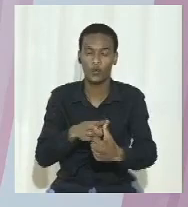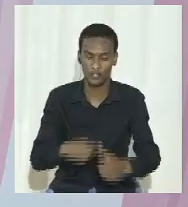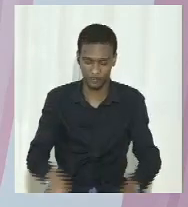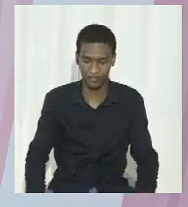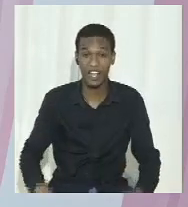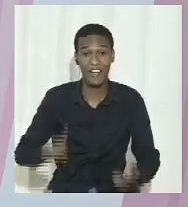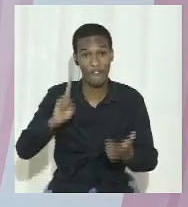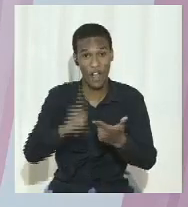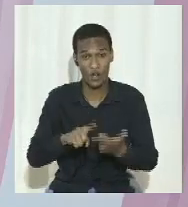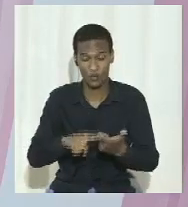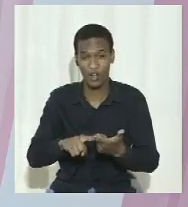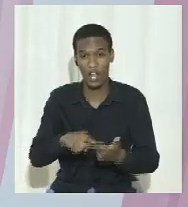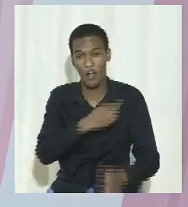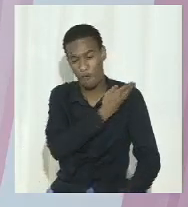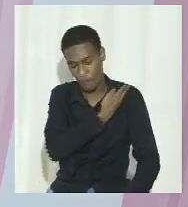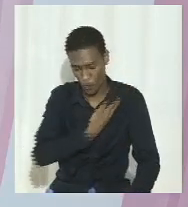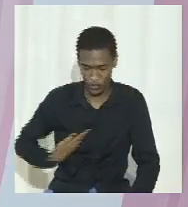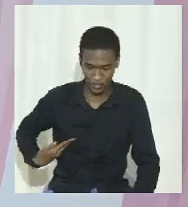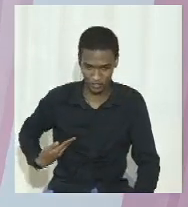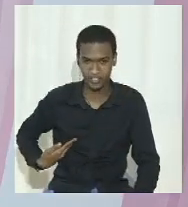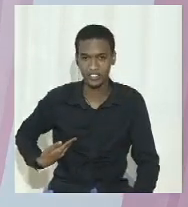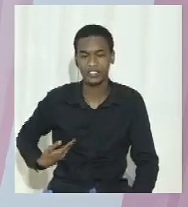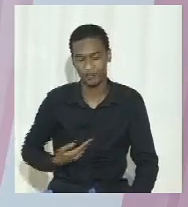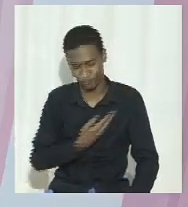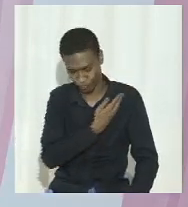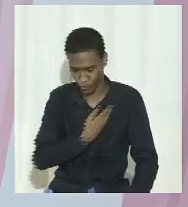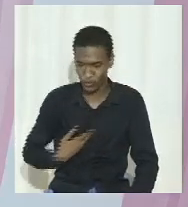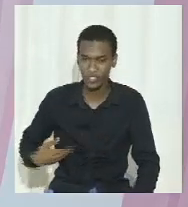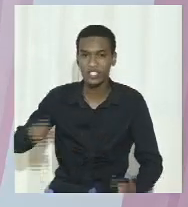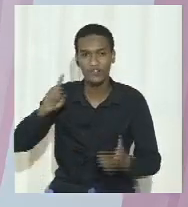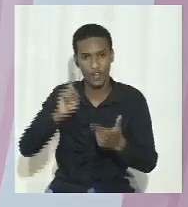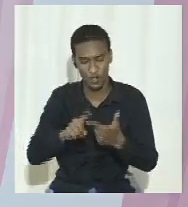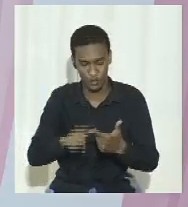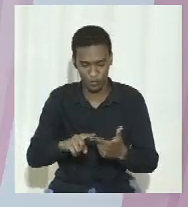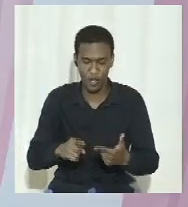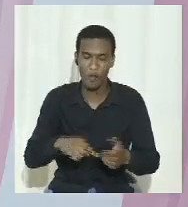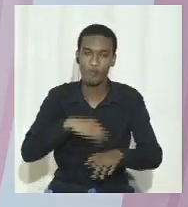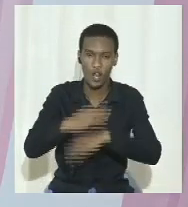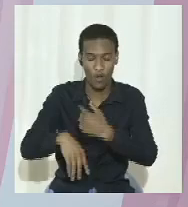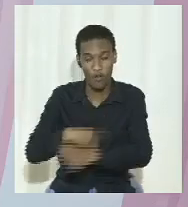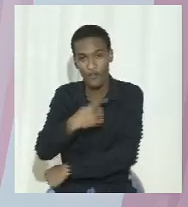mpitandro filaminana force de l'ordre izay miara-misala tanteraka koa anatin'izany ady izany a.